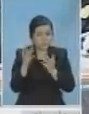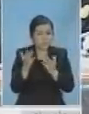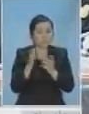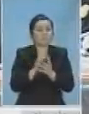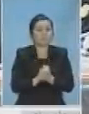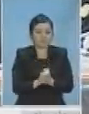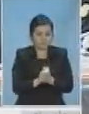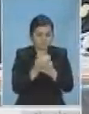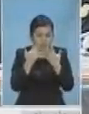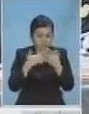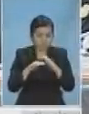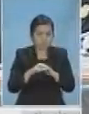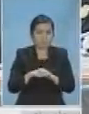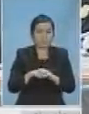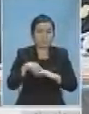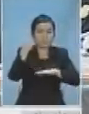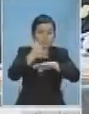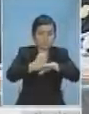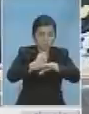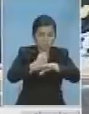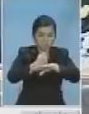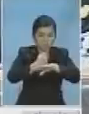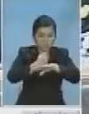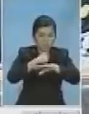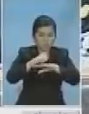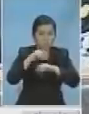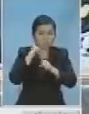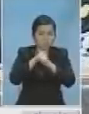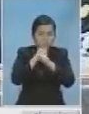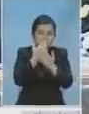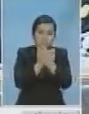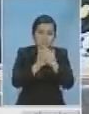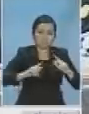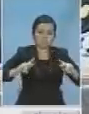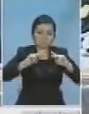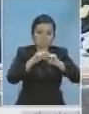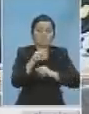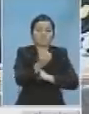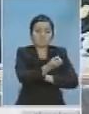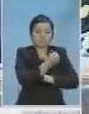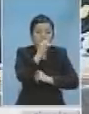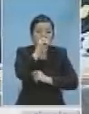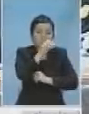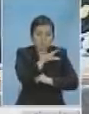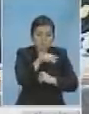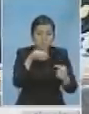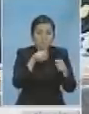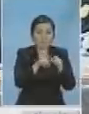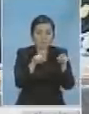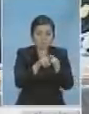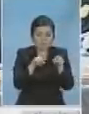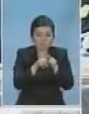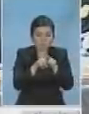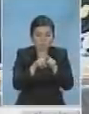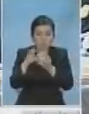ท่านผู้อำนวยการสสค.ของกระทรวงการคลังนะครับซึ่งถือว่าเป็นมันสมองของกระทรวงการคลังก็ตอบบอกว่า S&P